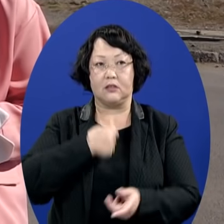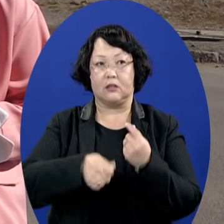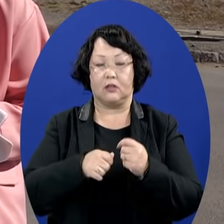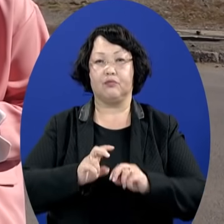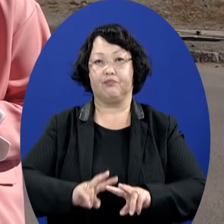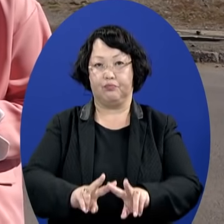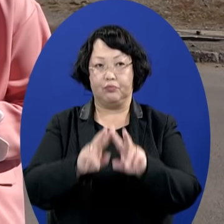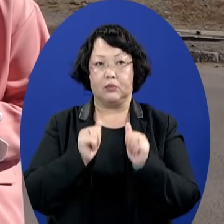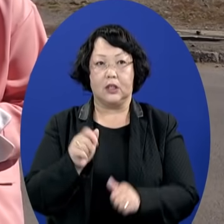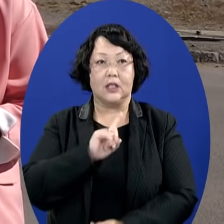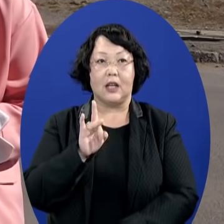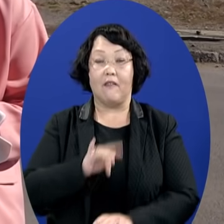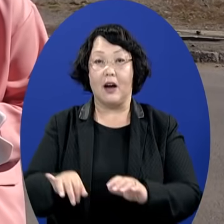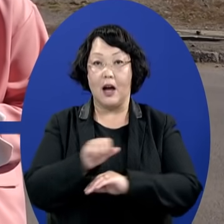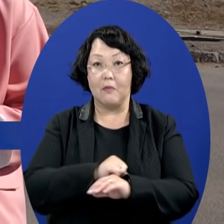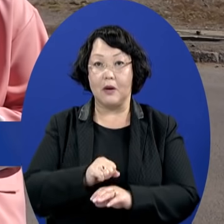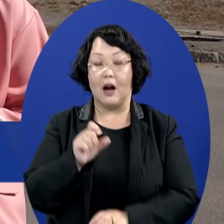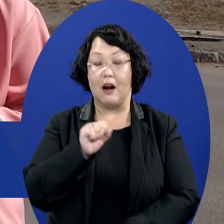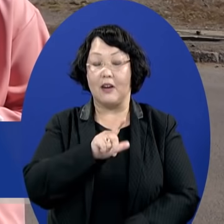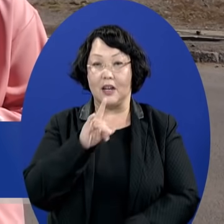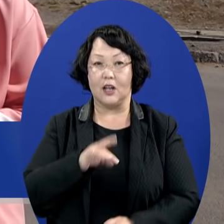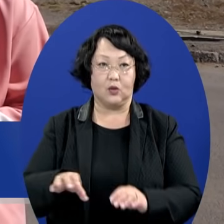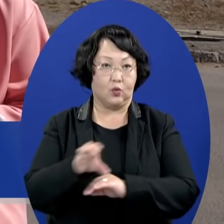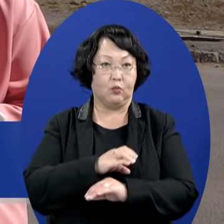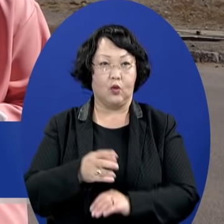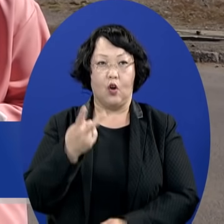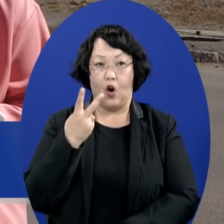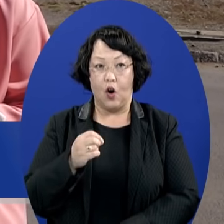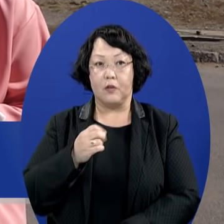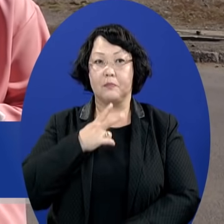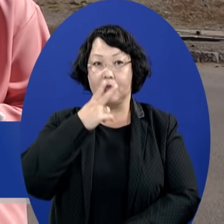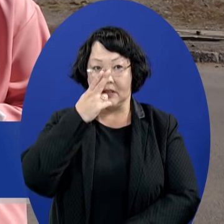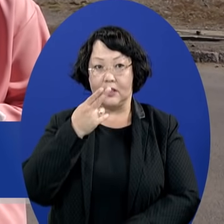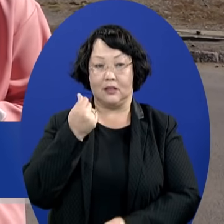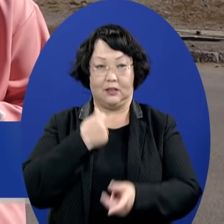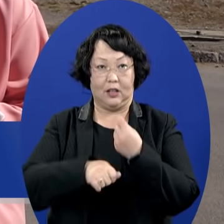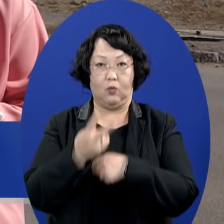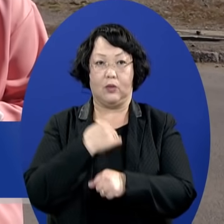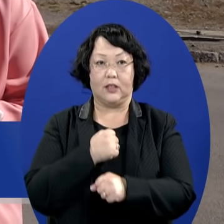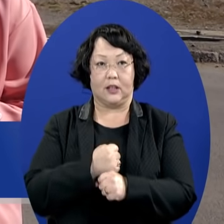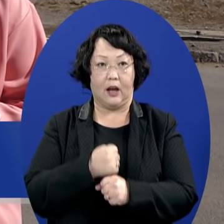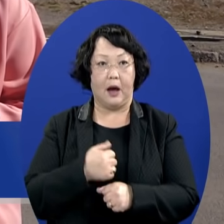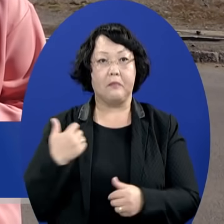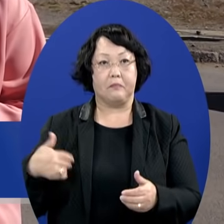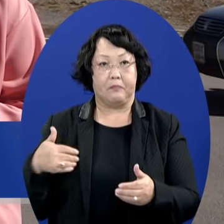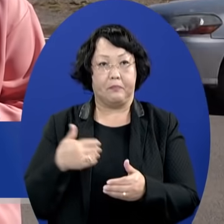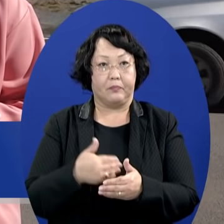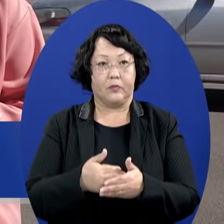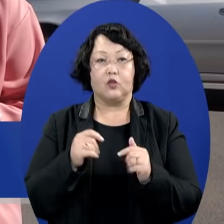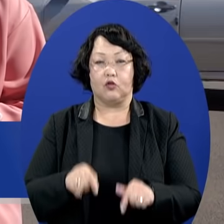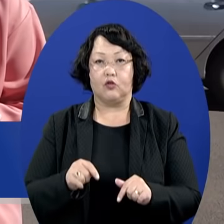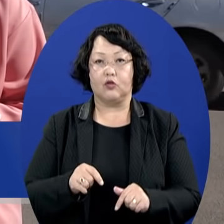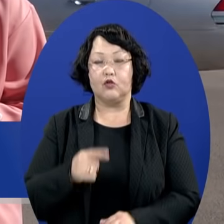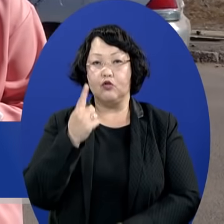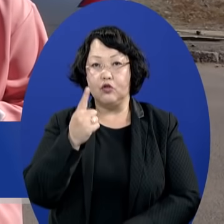Аймагаас мэдээлж байна. Зөвхөн 12 сумын хэмжээнд л ихэд 20 орчим шатхуун түгээх станц үйл ажиллагаагаа явуулдаг. За яг өнөөдрийн байдлаар бол